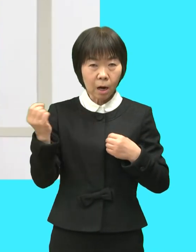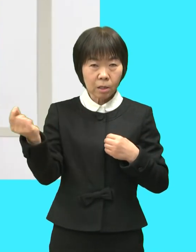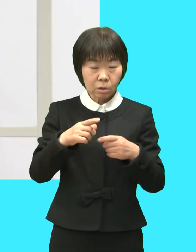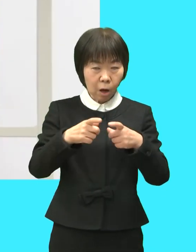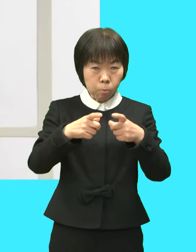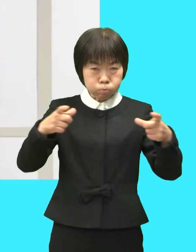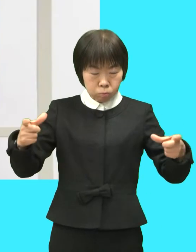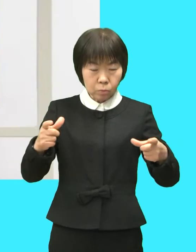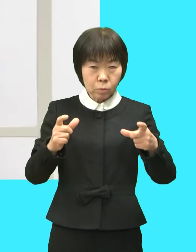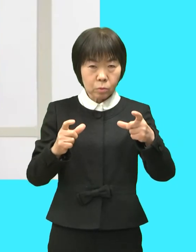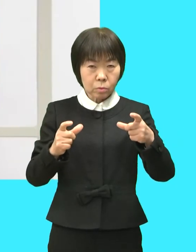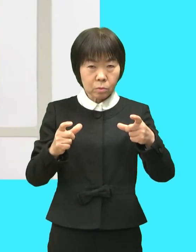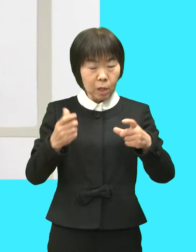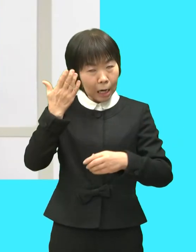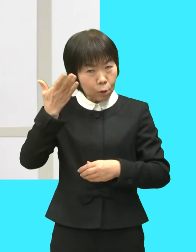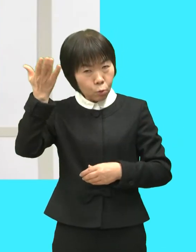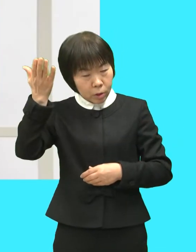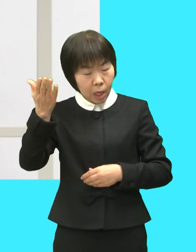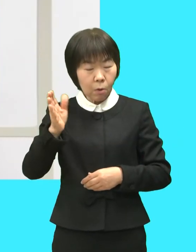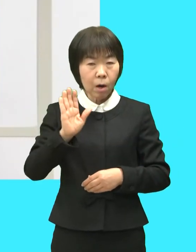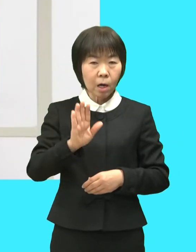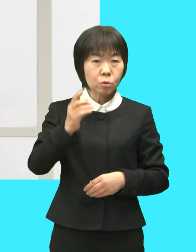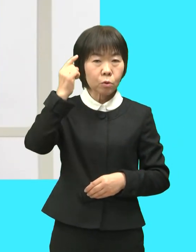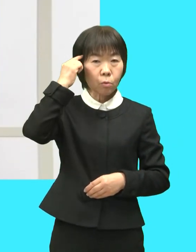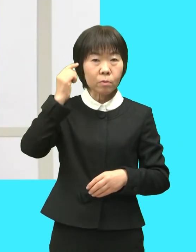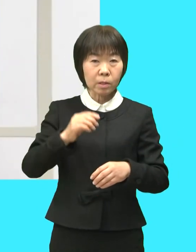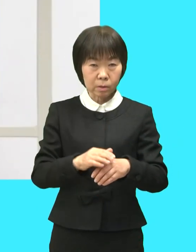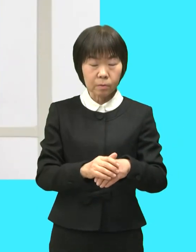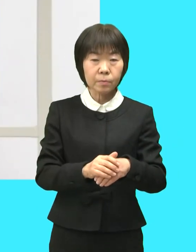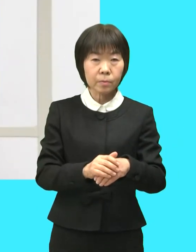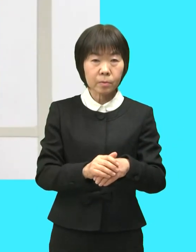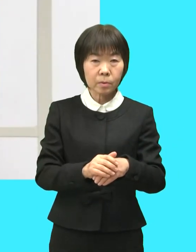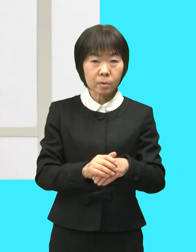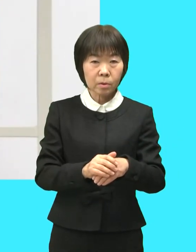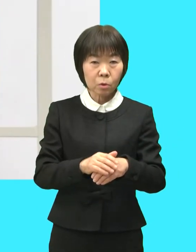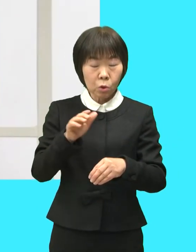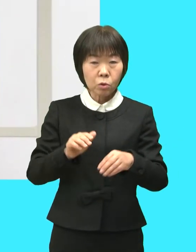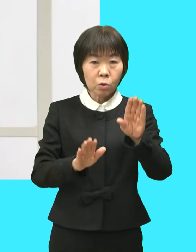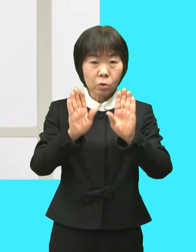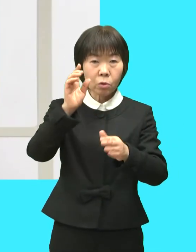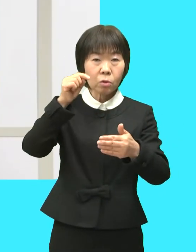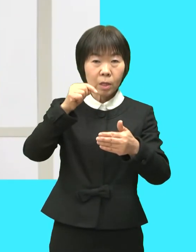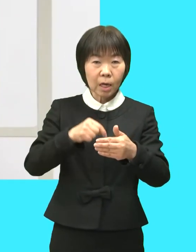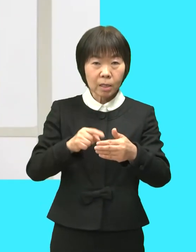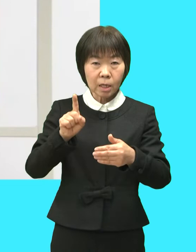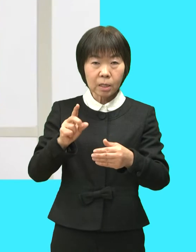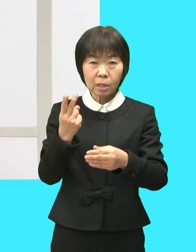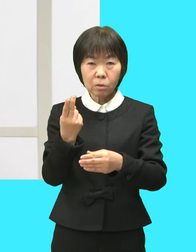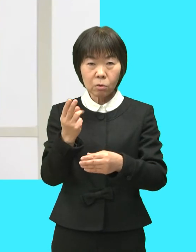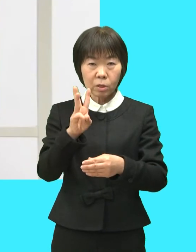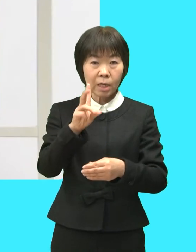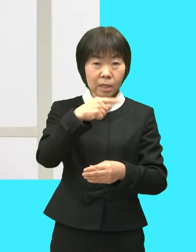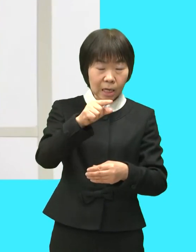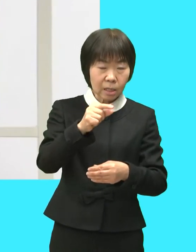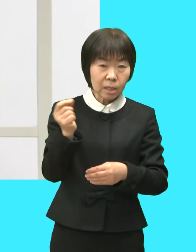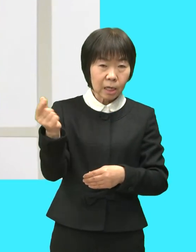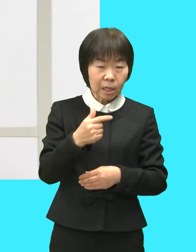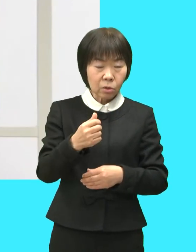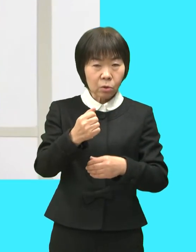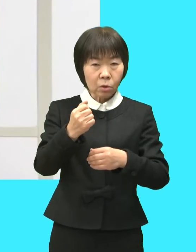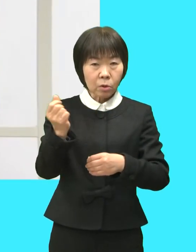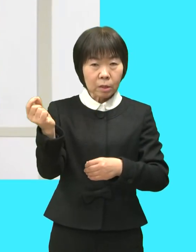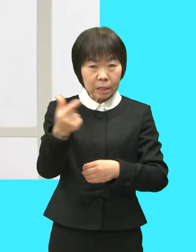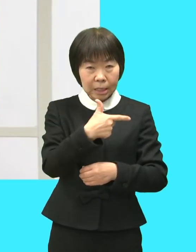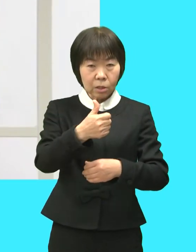していく可能性が残念ながらあると思います。そういう状況の中で1都3県からの緊急事態宣